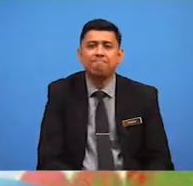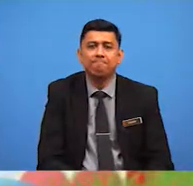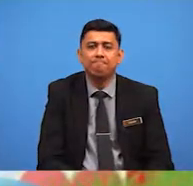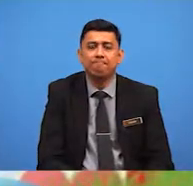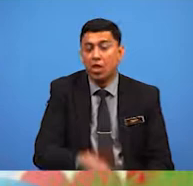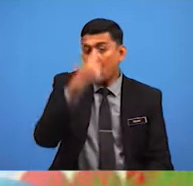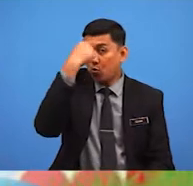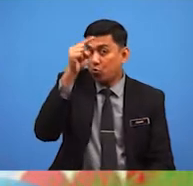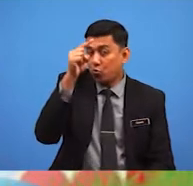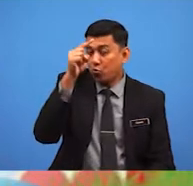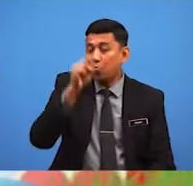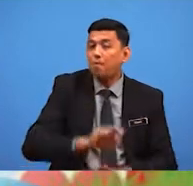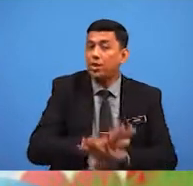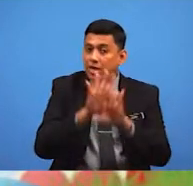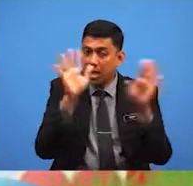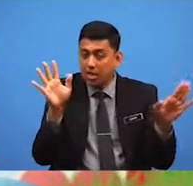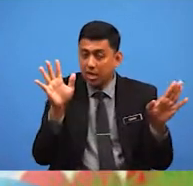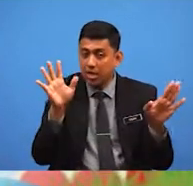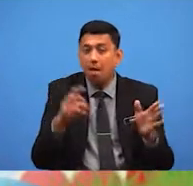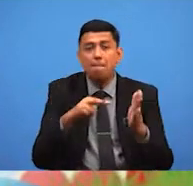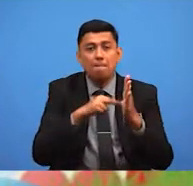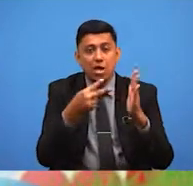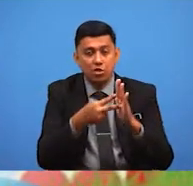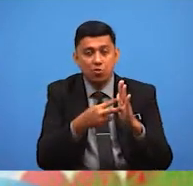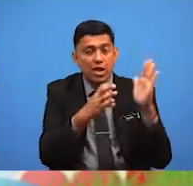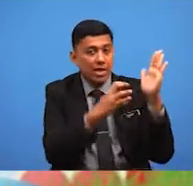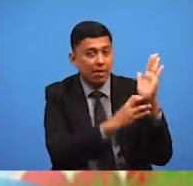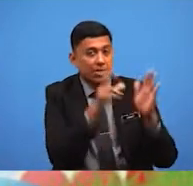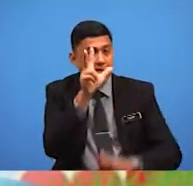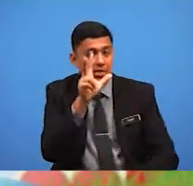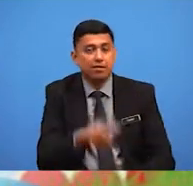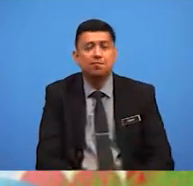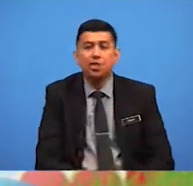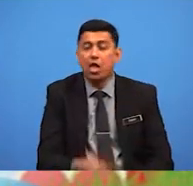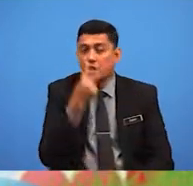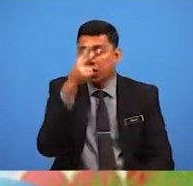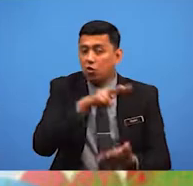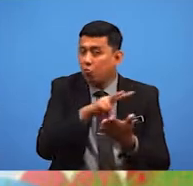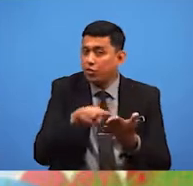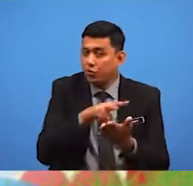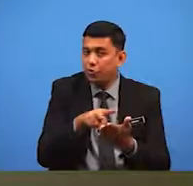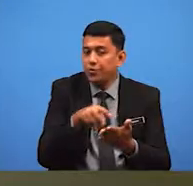Untuk menerangkan maksud rangkap ketiga, mari kita lihat video pendek ini.